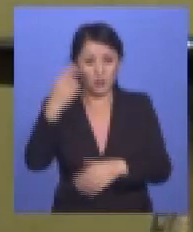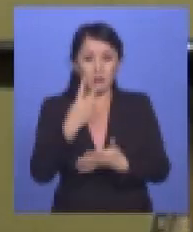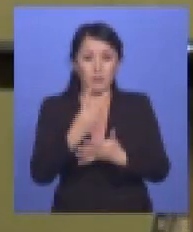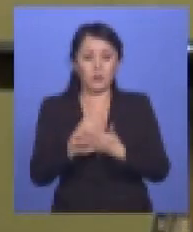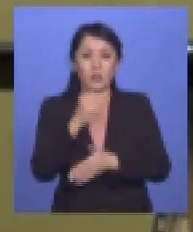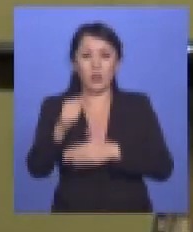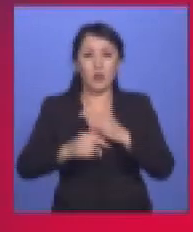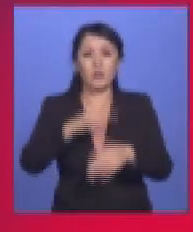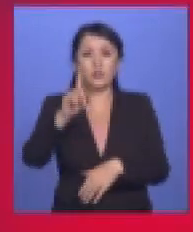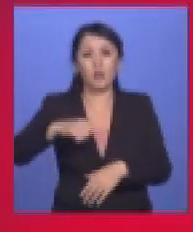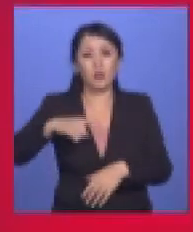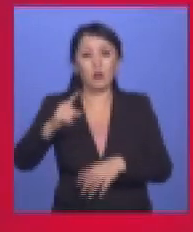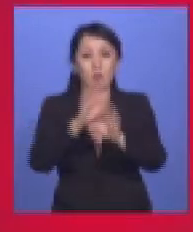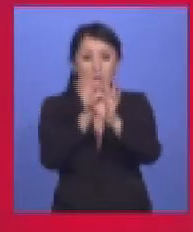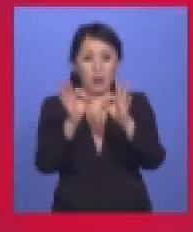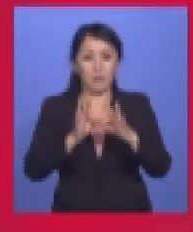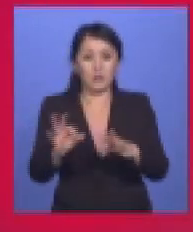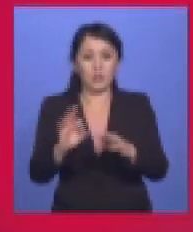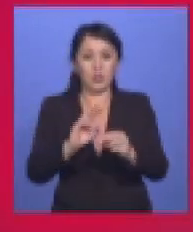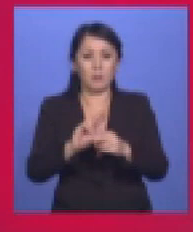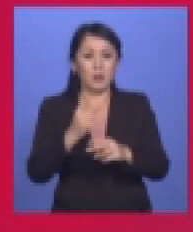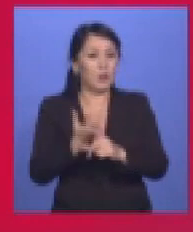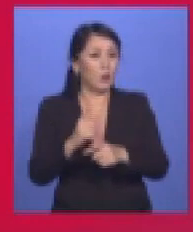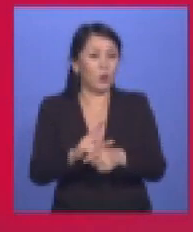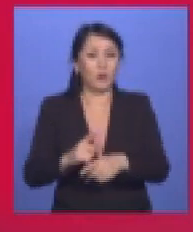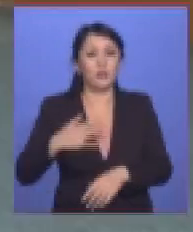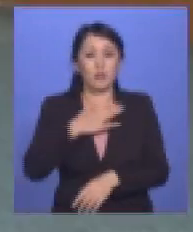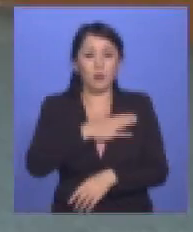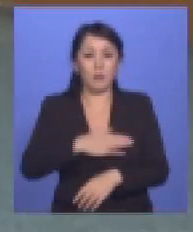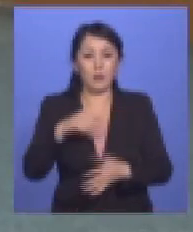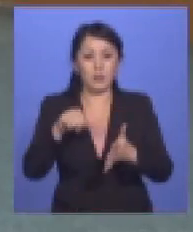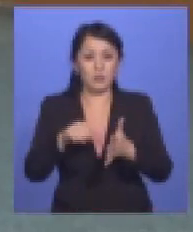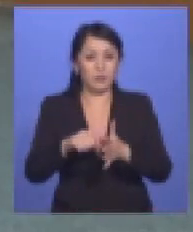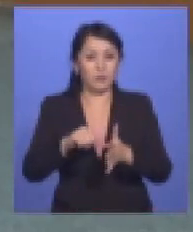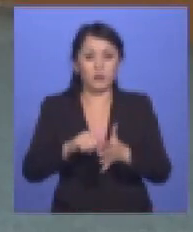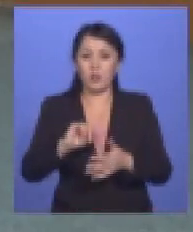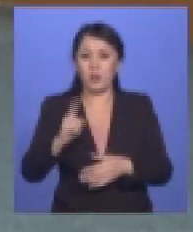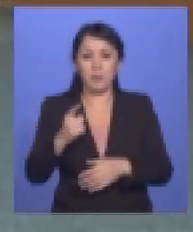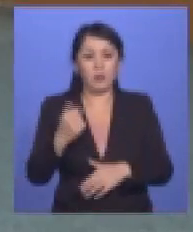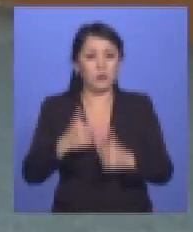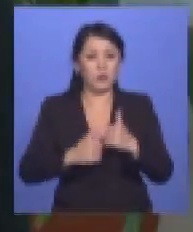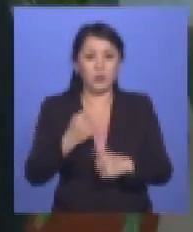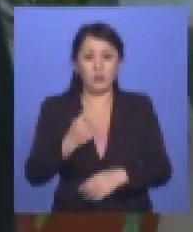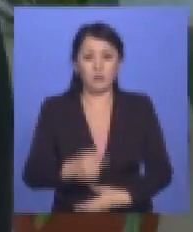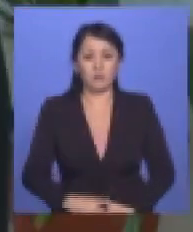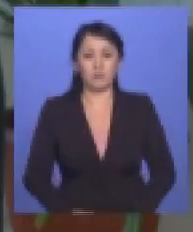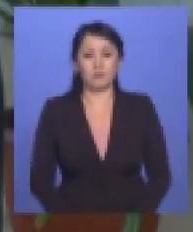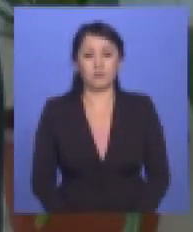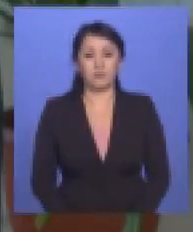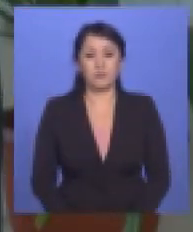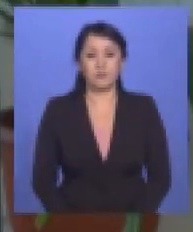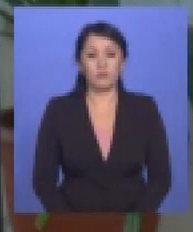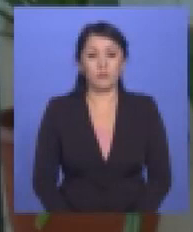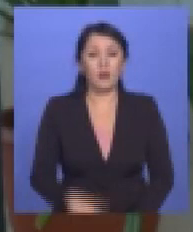қаладағы нөмірі бірінші өнер мектебіне берген. Қатты қобалжымадым, себебі бұл менің қатысып жатқан алғашқы байқауым емес, дейді Ева. Конкурс был